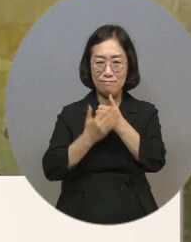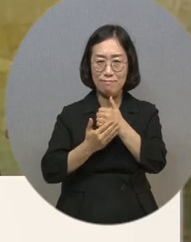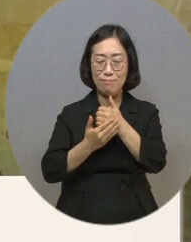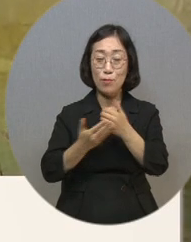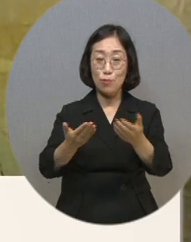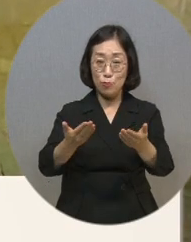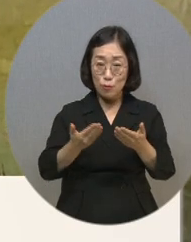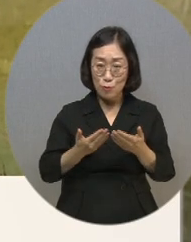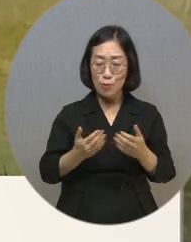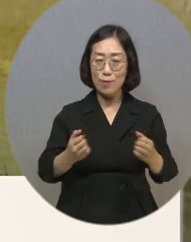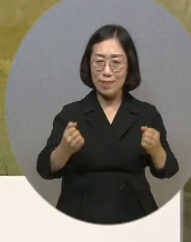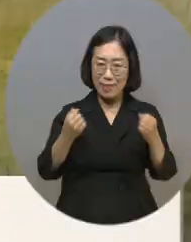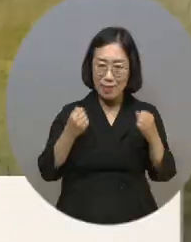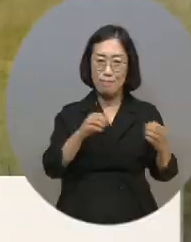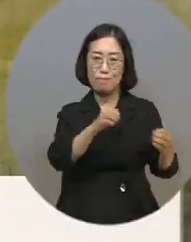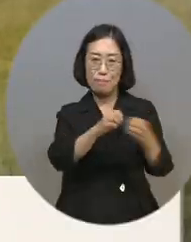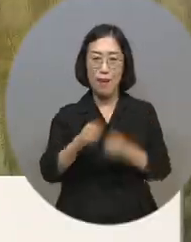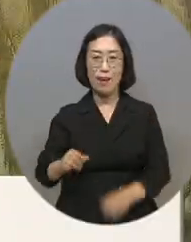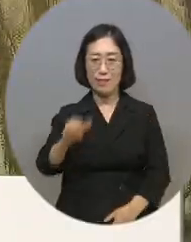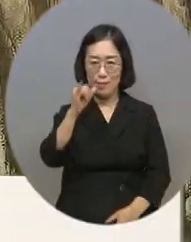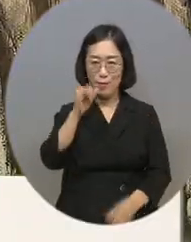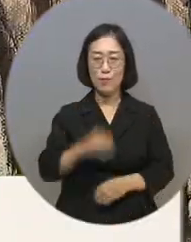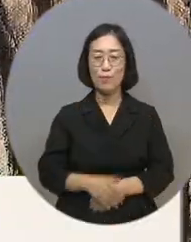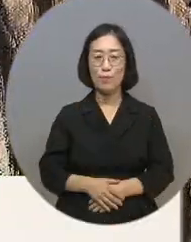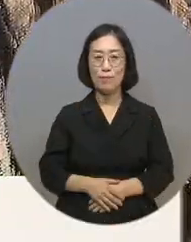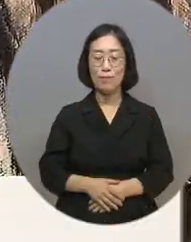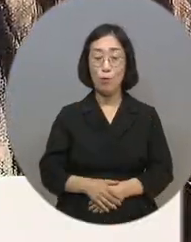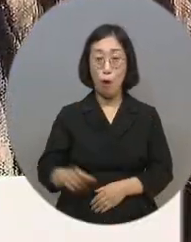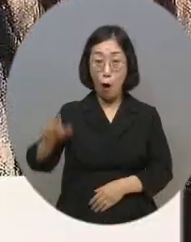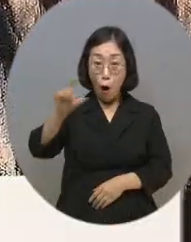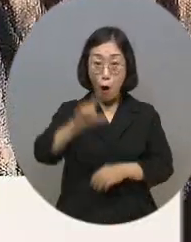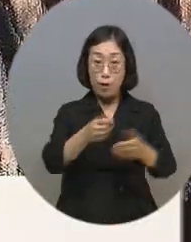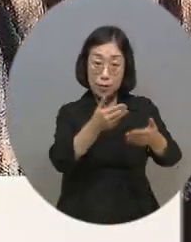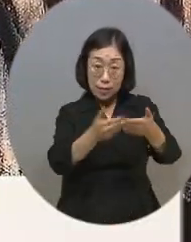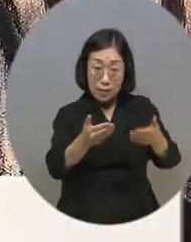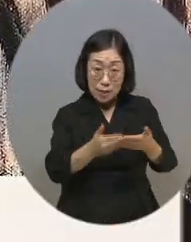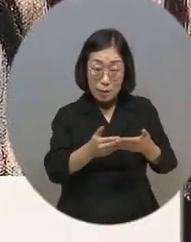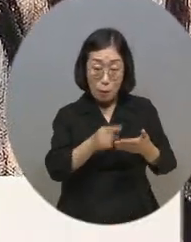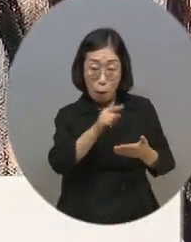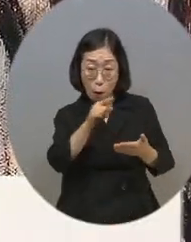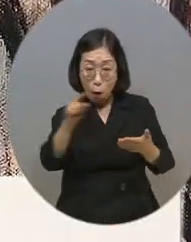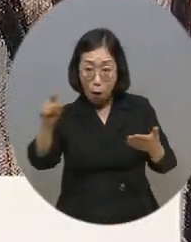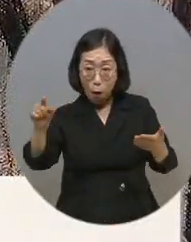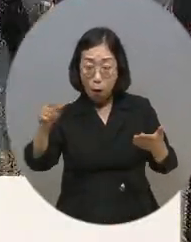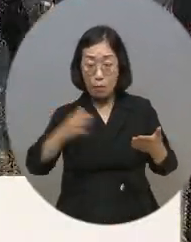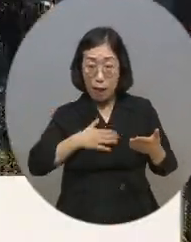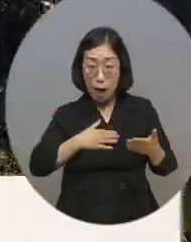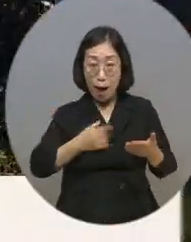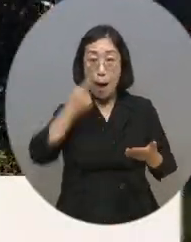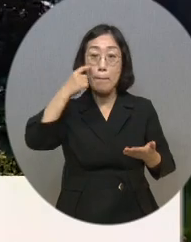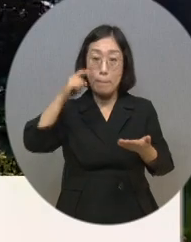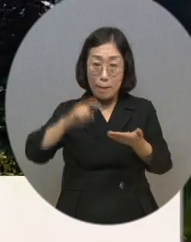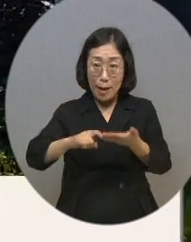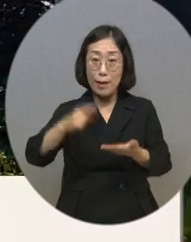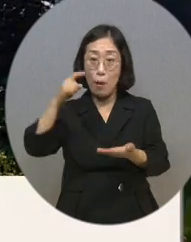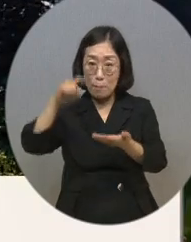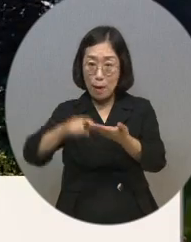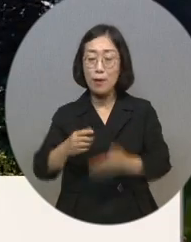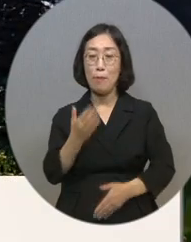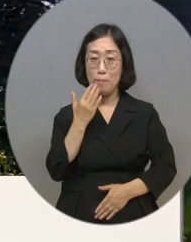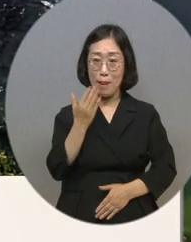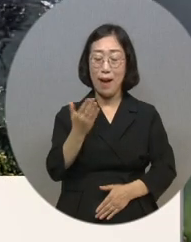여러 가지의 힘을 가지고 있습니다. 더불어 그림 속에서 오히려 나를 찾게 되는 경험을 하도록